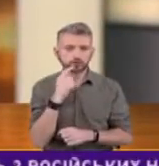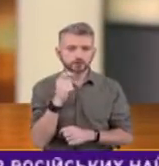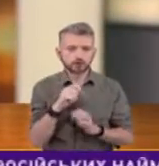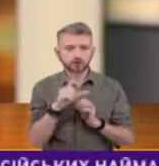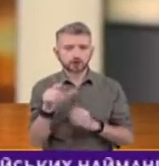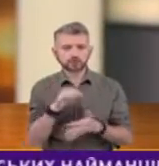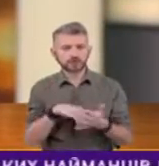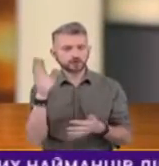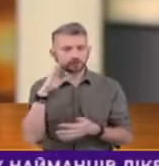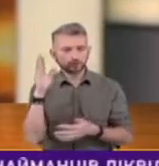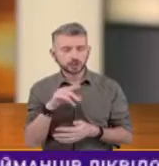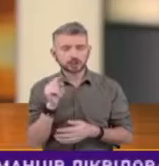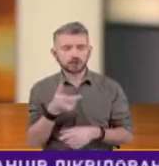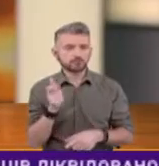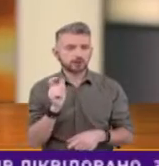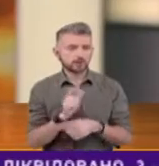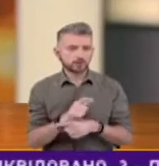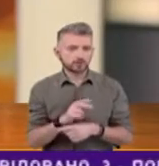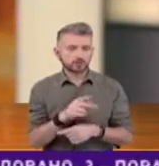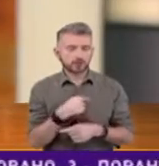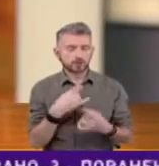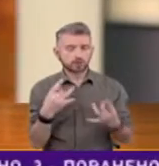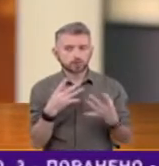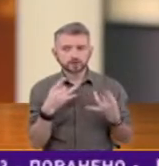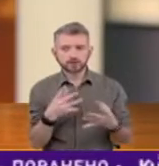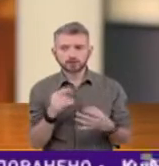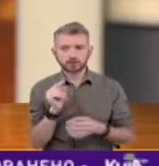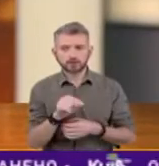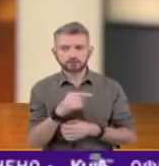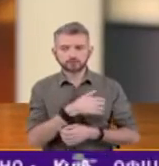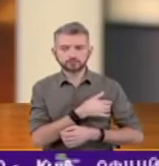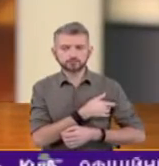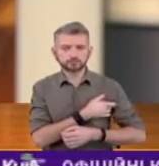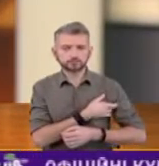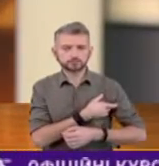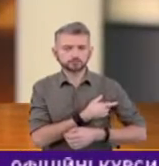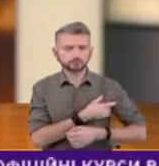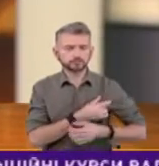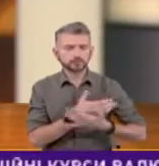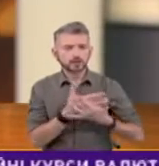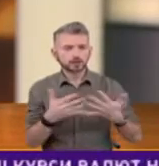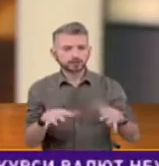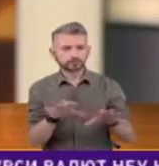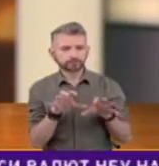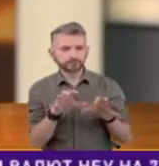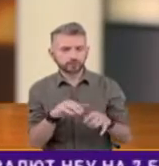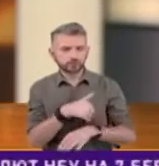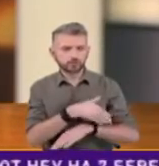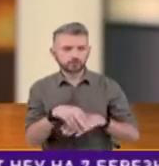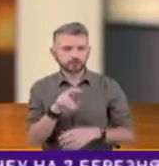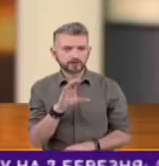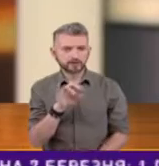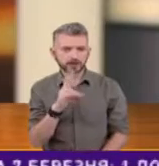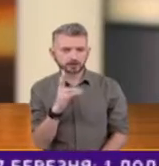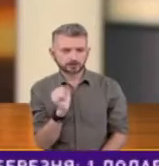води. Угу. Там надзвичайно, як мені пояснили, велика фауна саме по берегу Дісьонки, здається, якщо